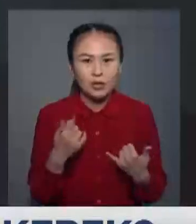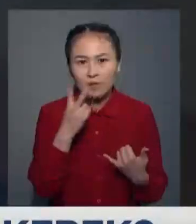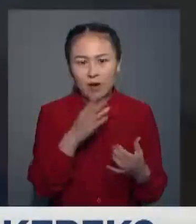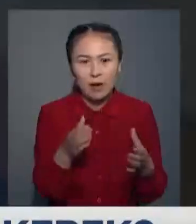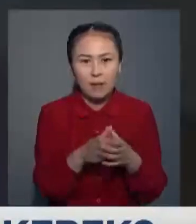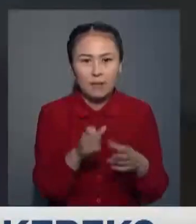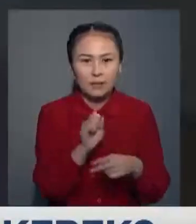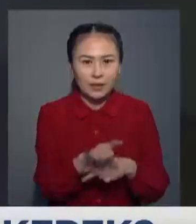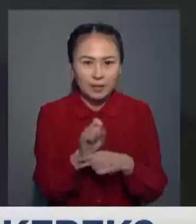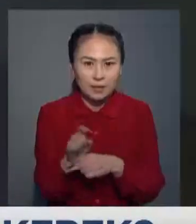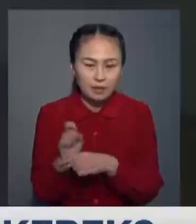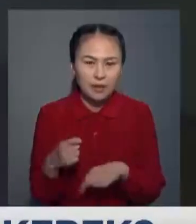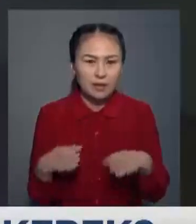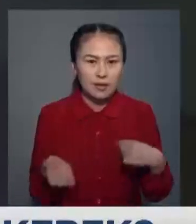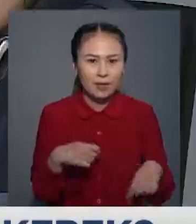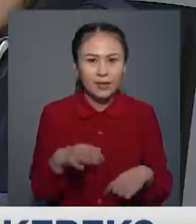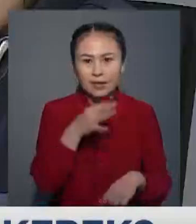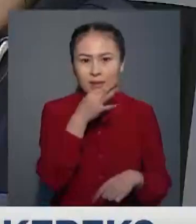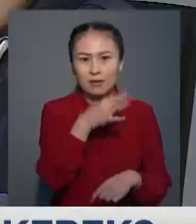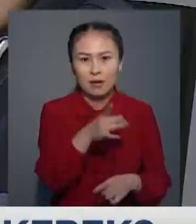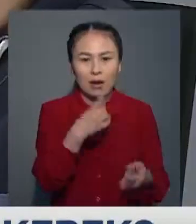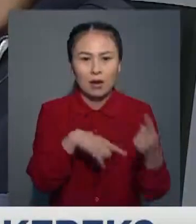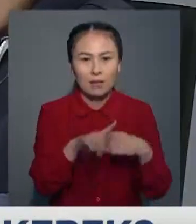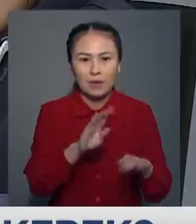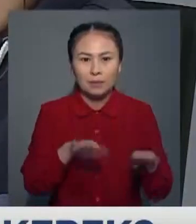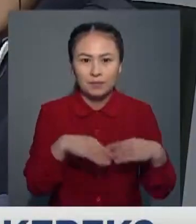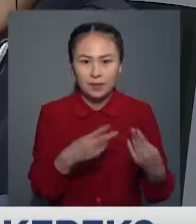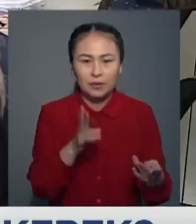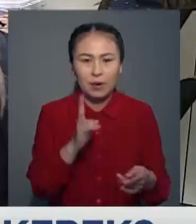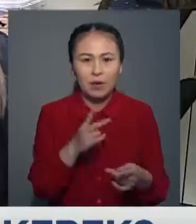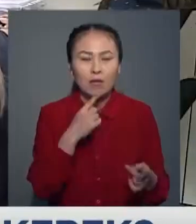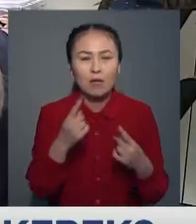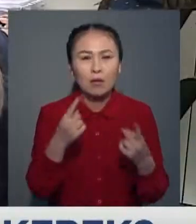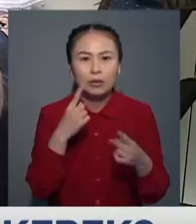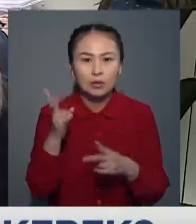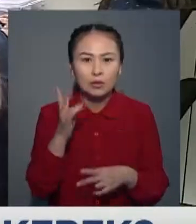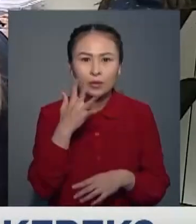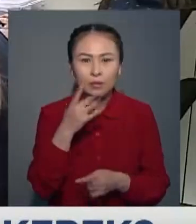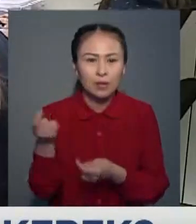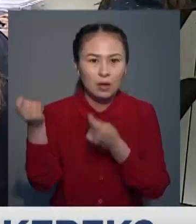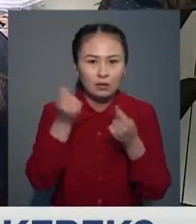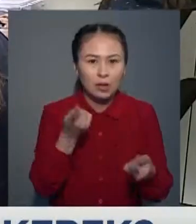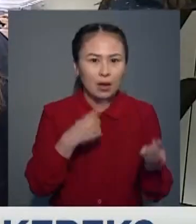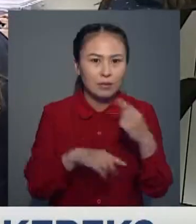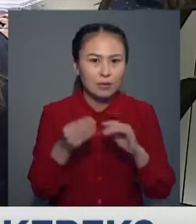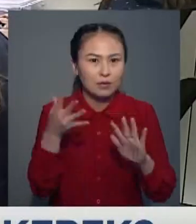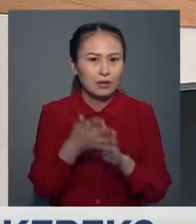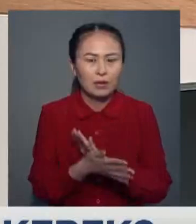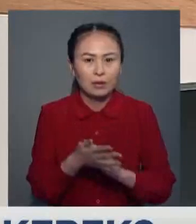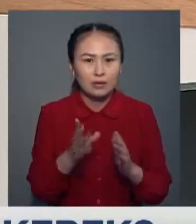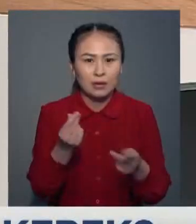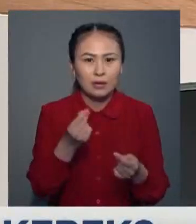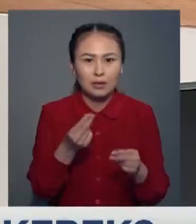компанияларға тапсырыс беріп, тауарларға көңілің толмаса қайтарып бересің. Ал шет мемлекеттерден зат алдырғандар кеткен шығынын өндіре алмайды,